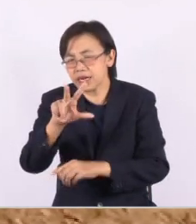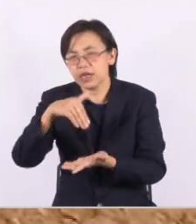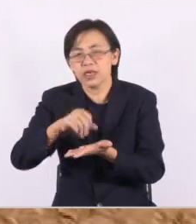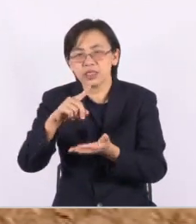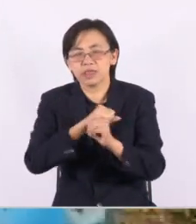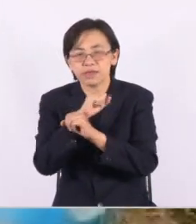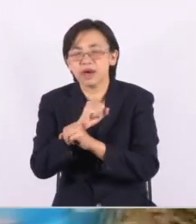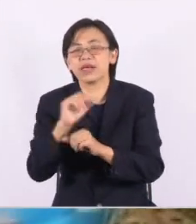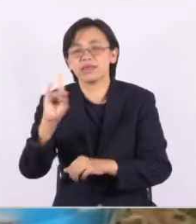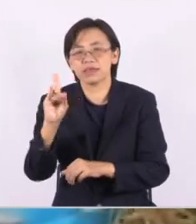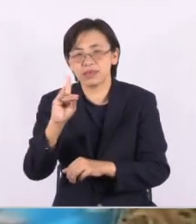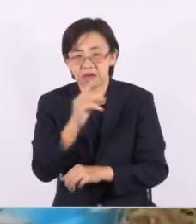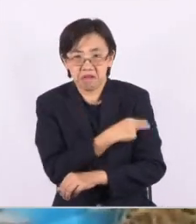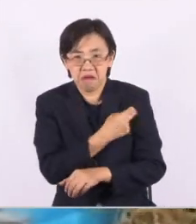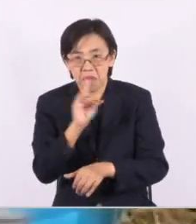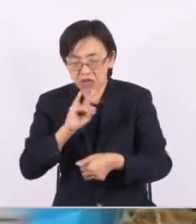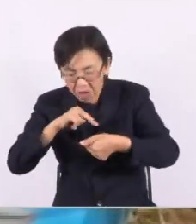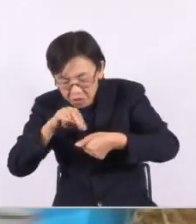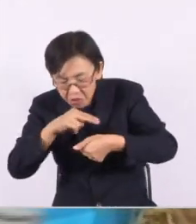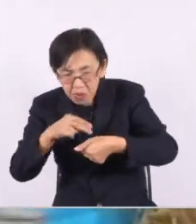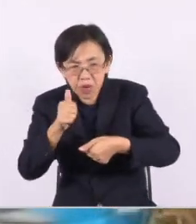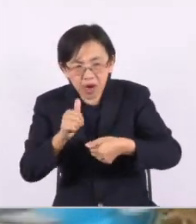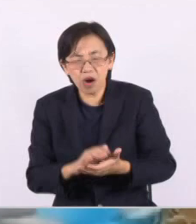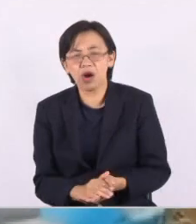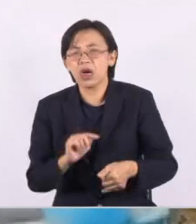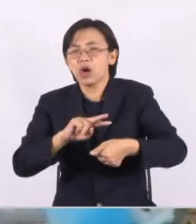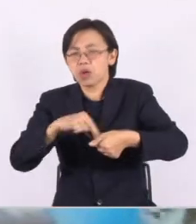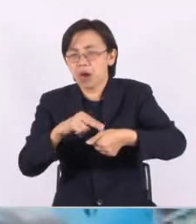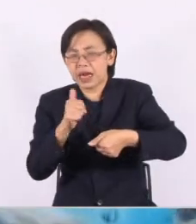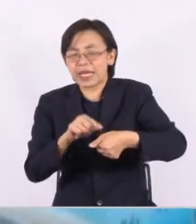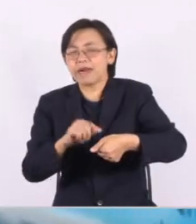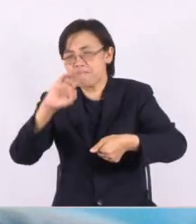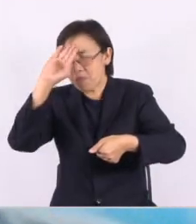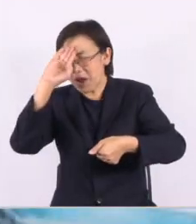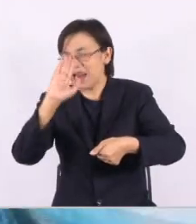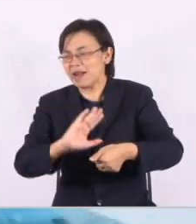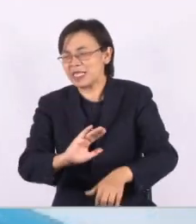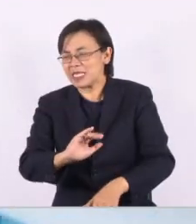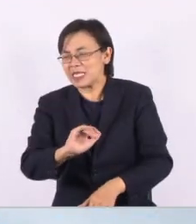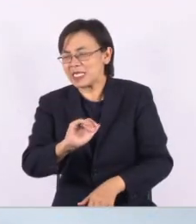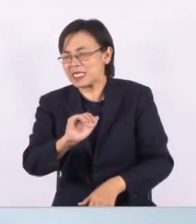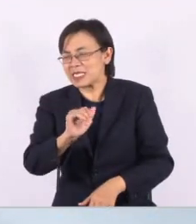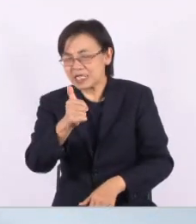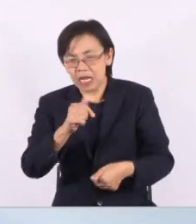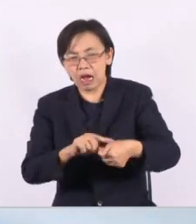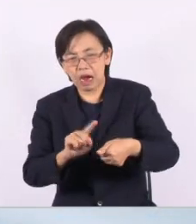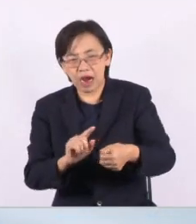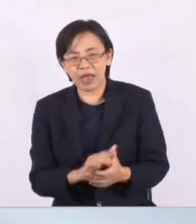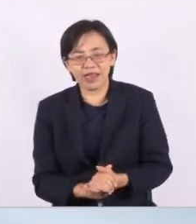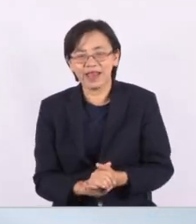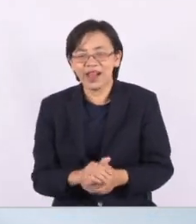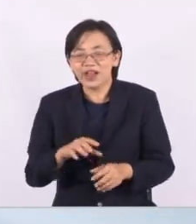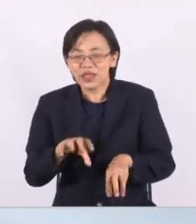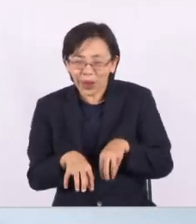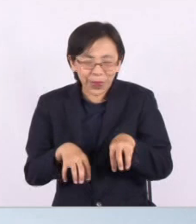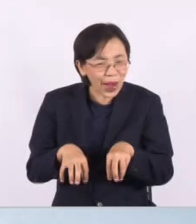สัตวแพทย์นี่เขาก็ดูแลอย่างดีนะคะอาการป่วยล่าสุดตอนนี้ดีขึ้นเกือบ 100% แล้วนะดูได้จากอาการร่าเริงนะ